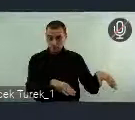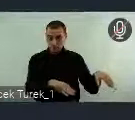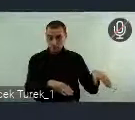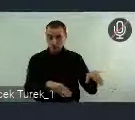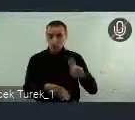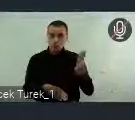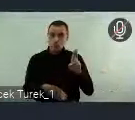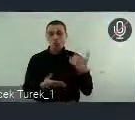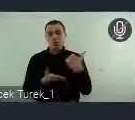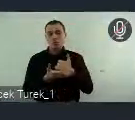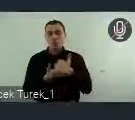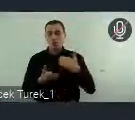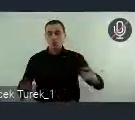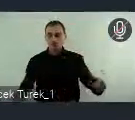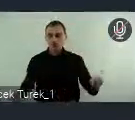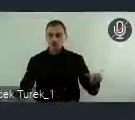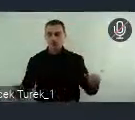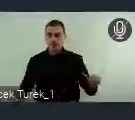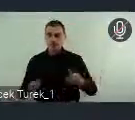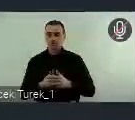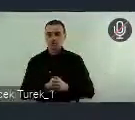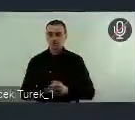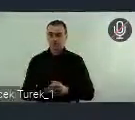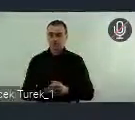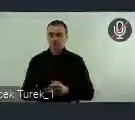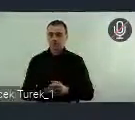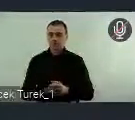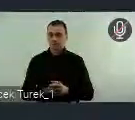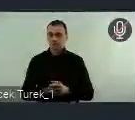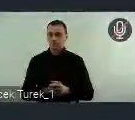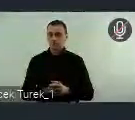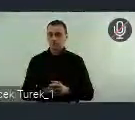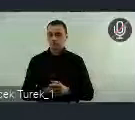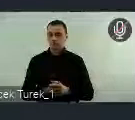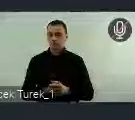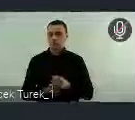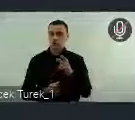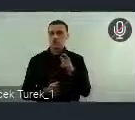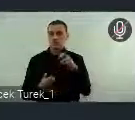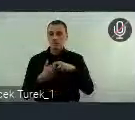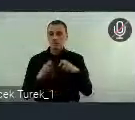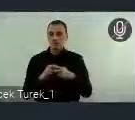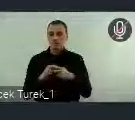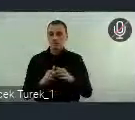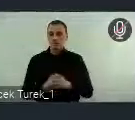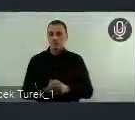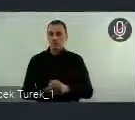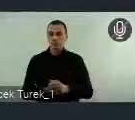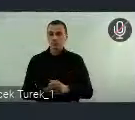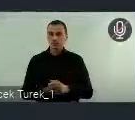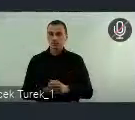przyjdzie Ktoś kto go na ten spodoba zachód więc najgorszy najgorszy element wodołaza to jest brak możliwości na